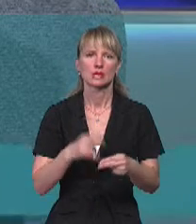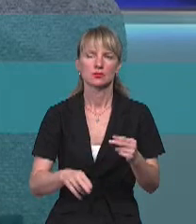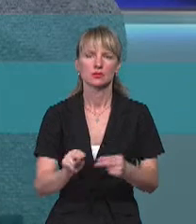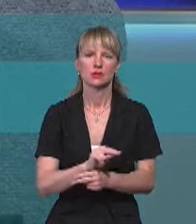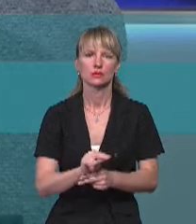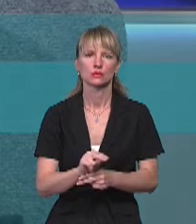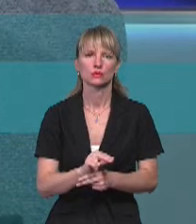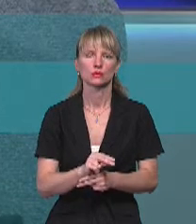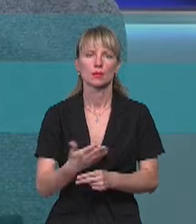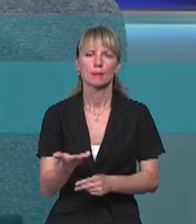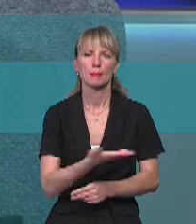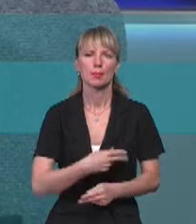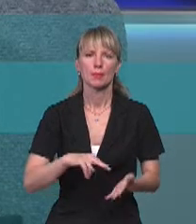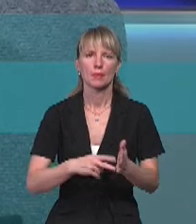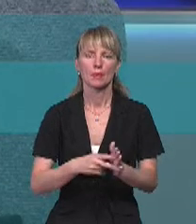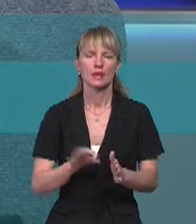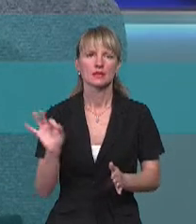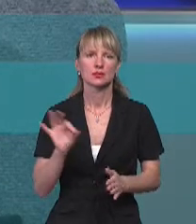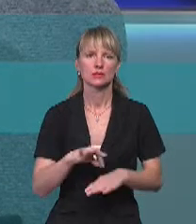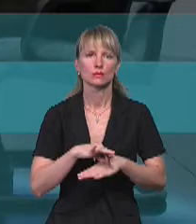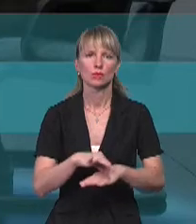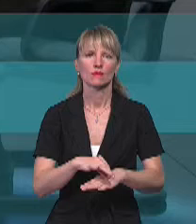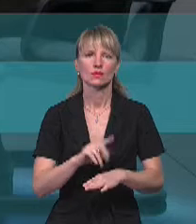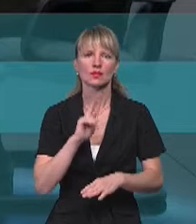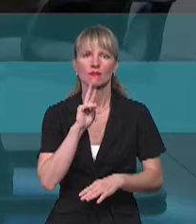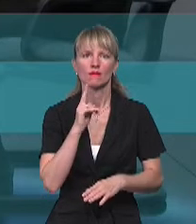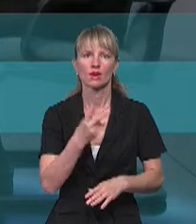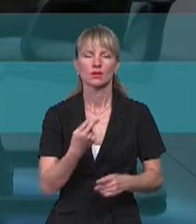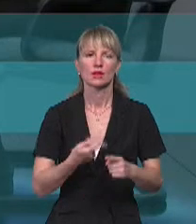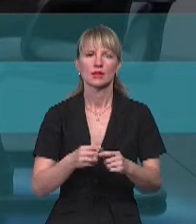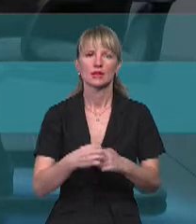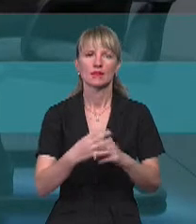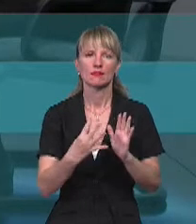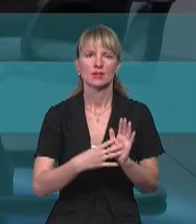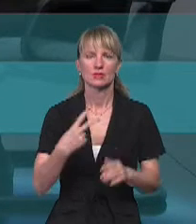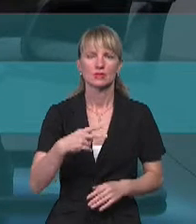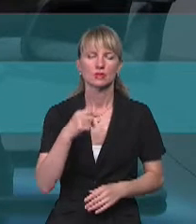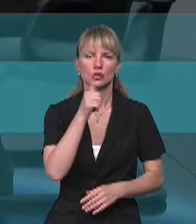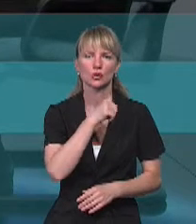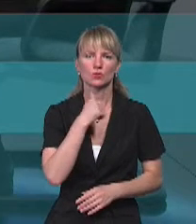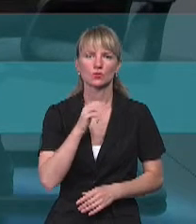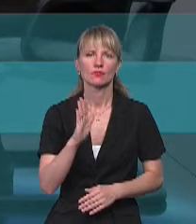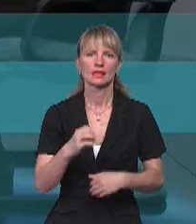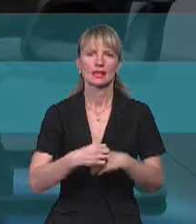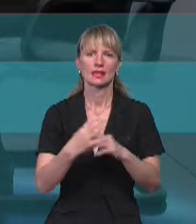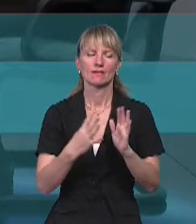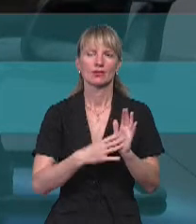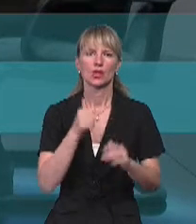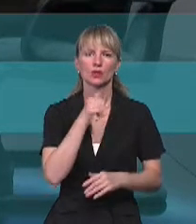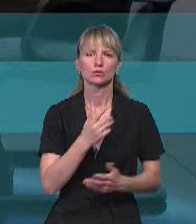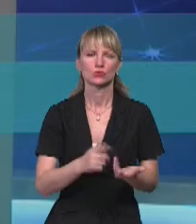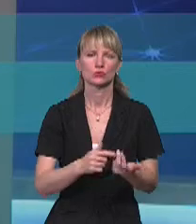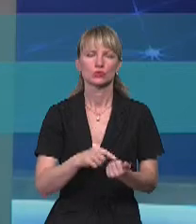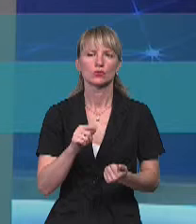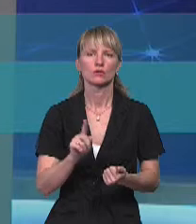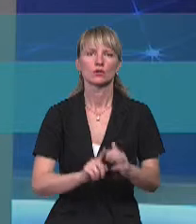реконструкцію? Ми плануємо одразу провести її за 2 роки. Це 19-й і 20-й рік. В 19-му році, з учетом того, що ми почнемо